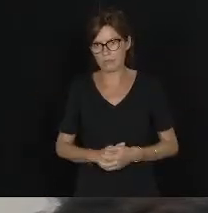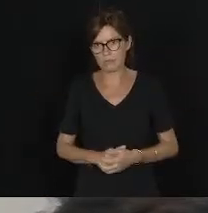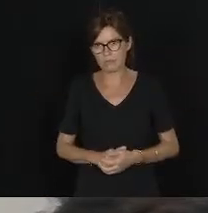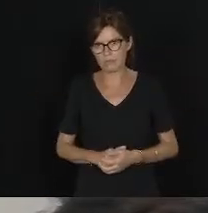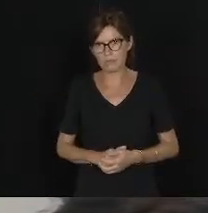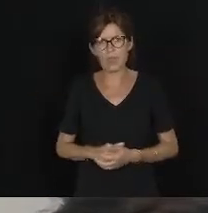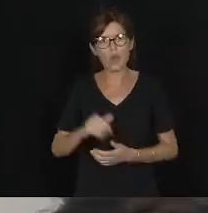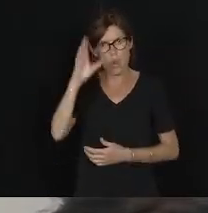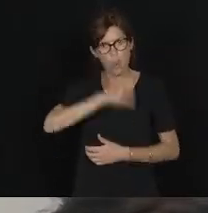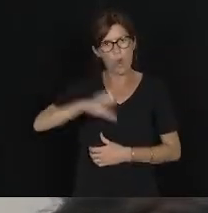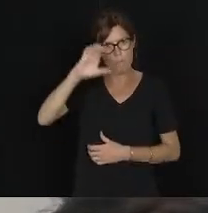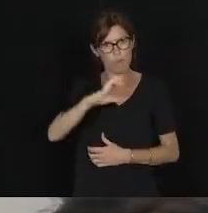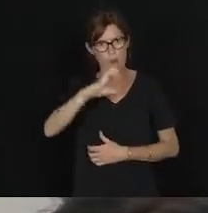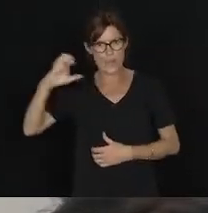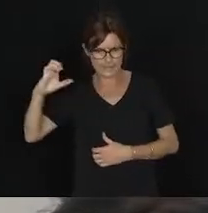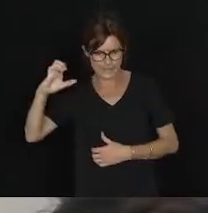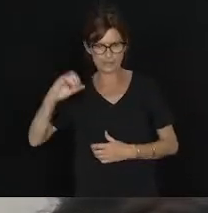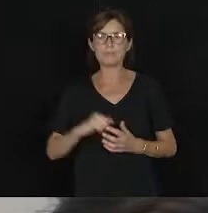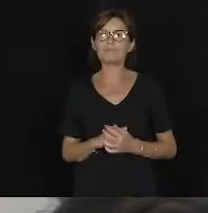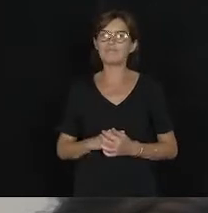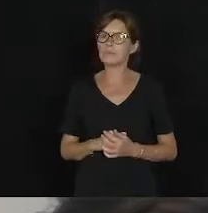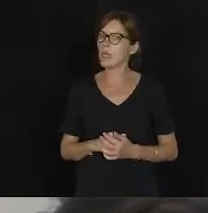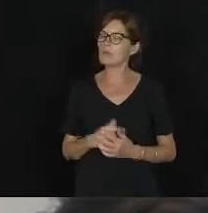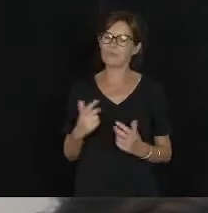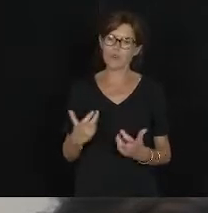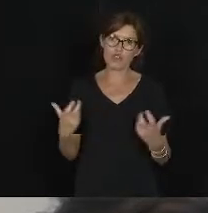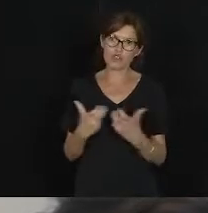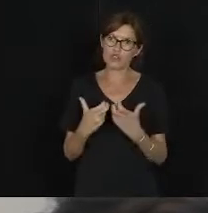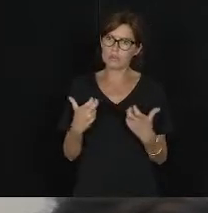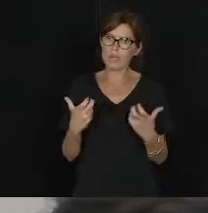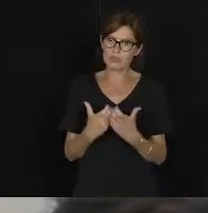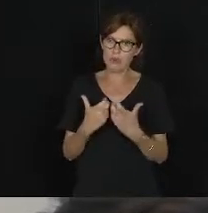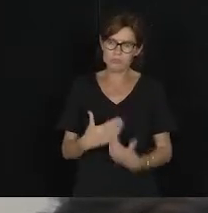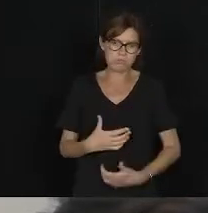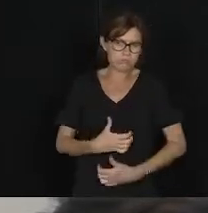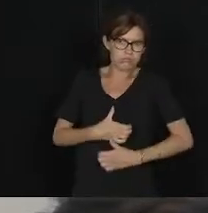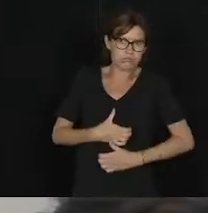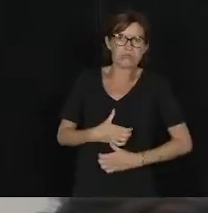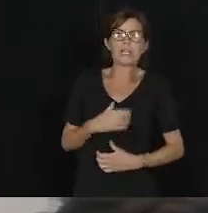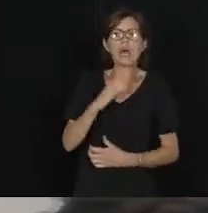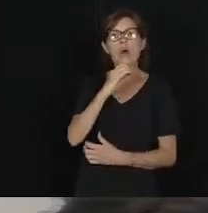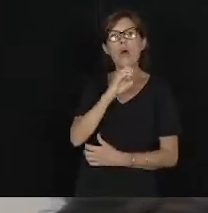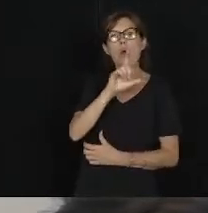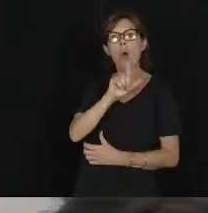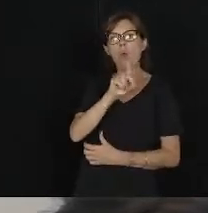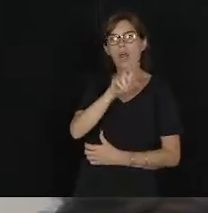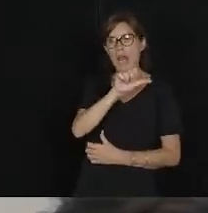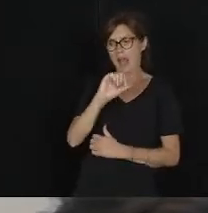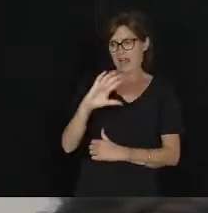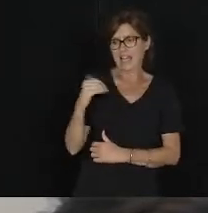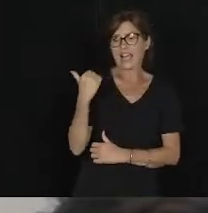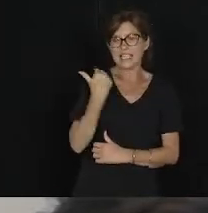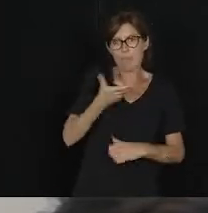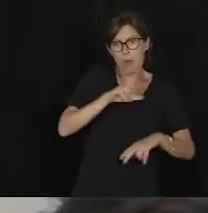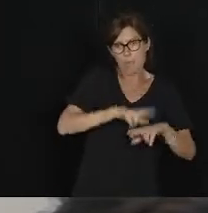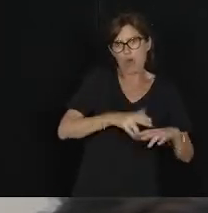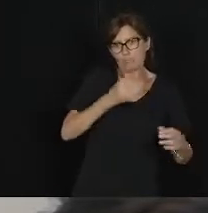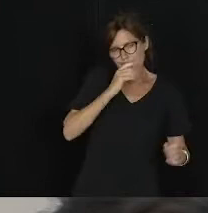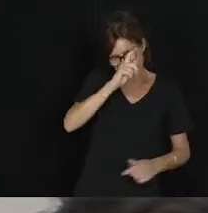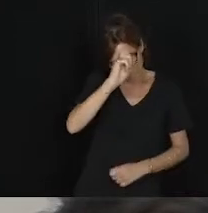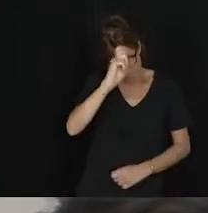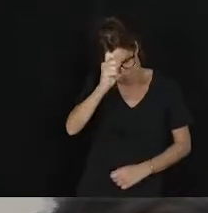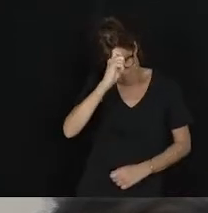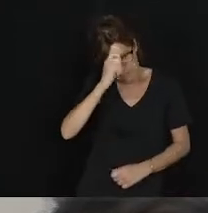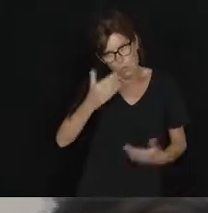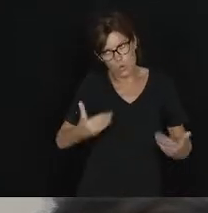frappant. Olga Konka, récemment disparue et à qui je dédie cette conférence, a montré